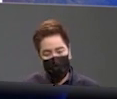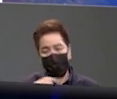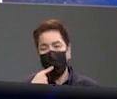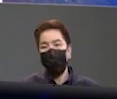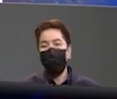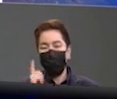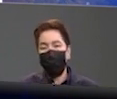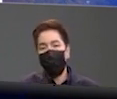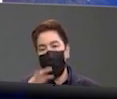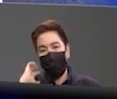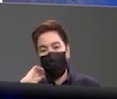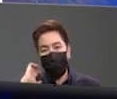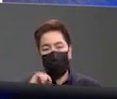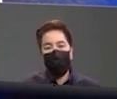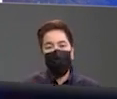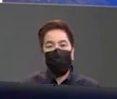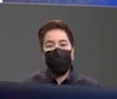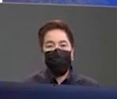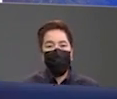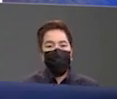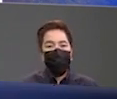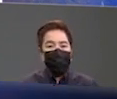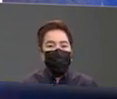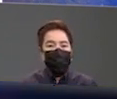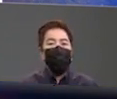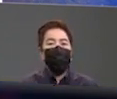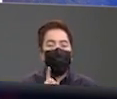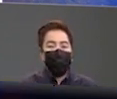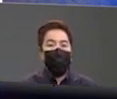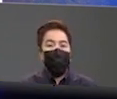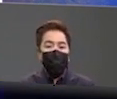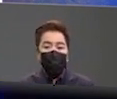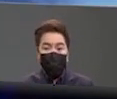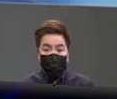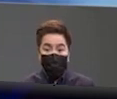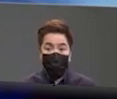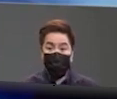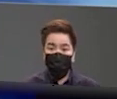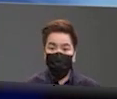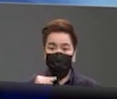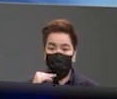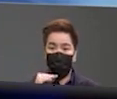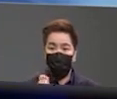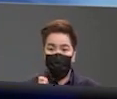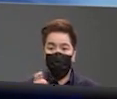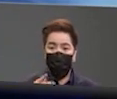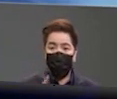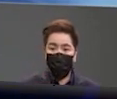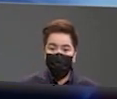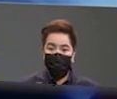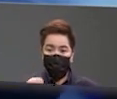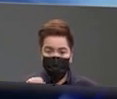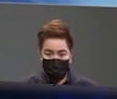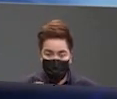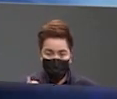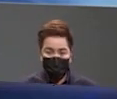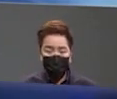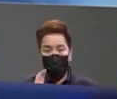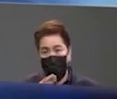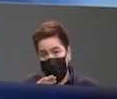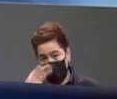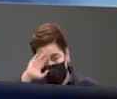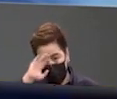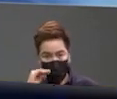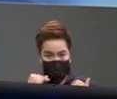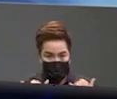3สิงหาคมที่ดูไบแล้วก็เดินทางเข้ามาในประเทศไทยเอ่อเอ่อไม่มี